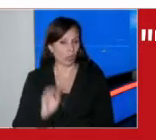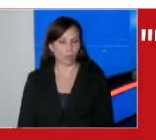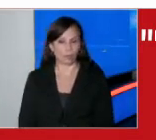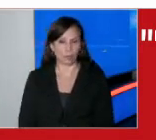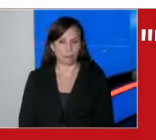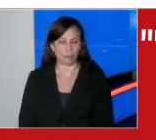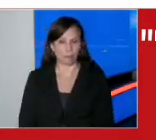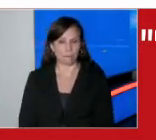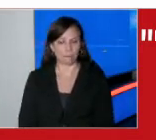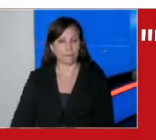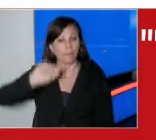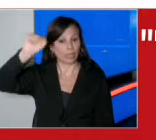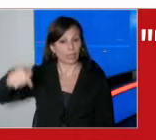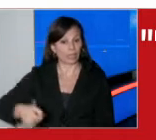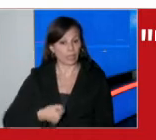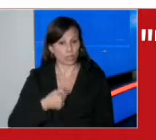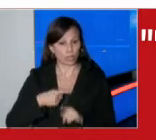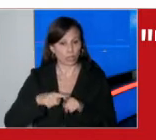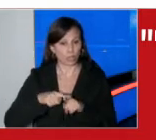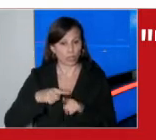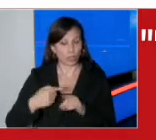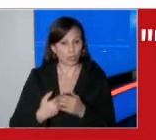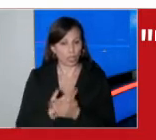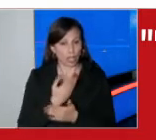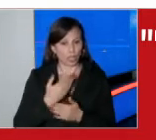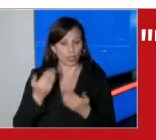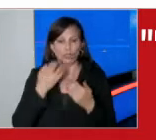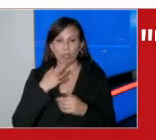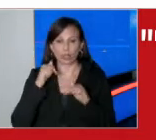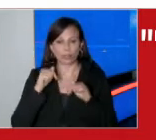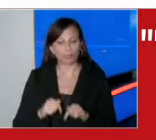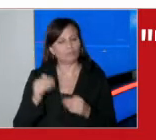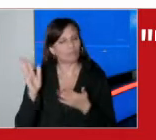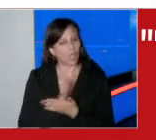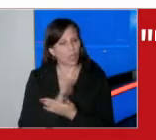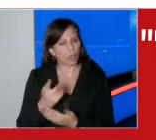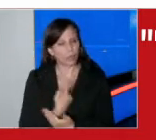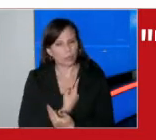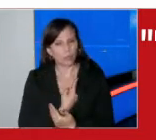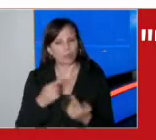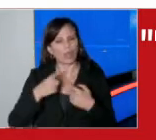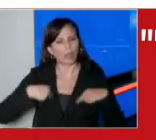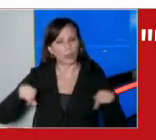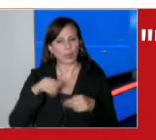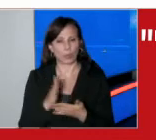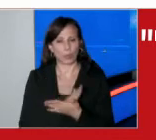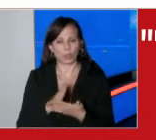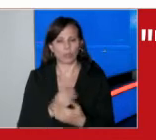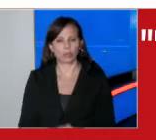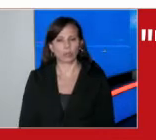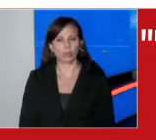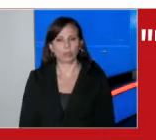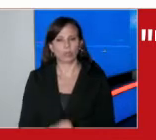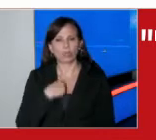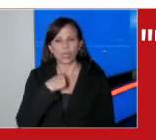צפינו כניסה של וריאנט נוסף לארץ, נערכנו לזה, תרגלנו את זה, ואנחנו מוכנים. אני אגיד